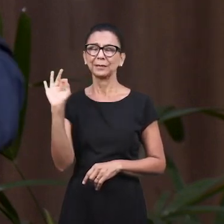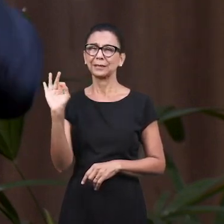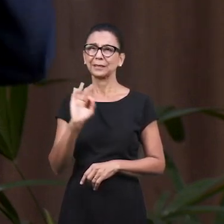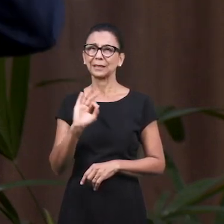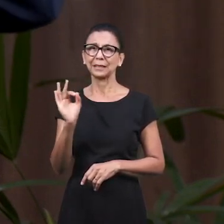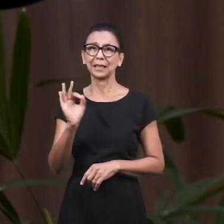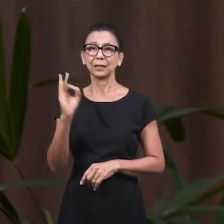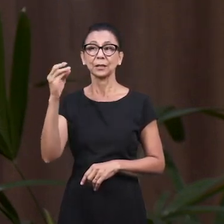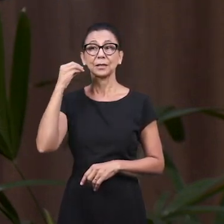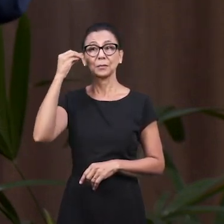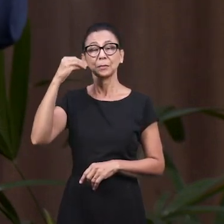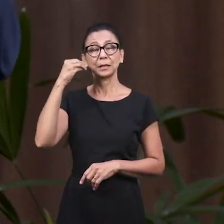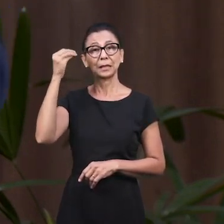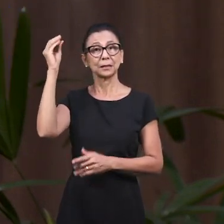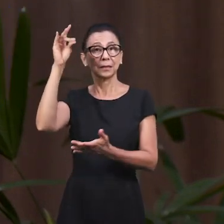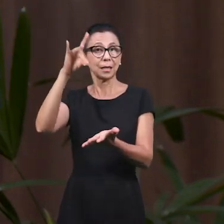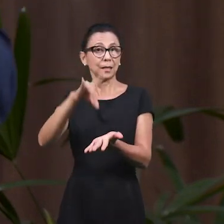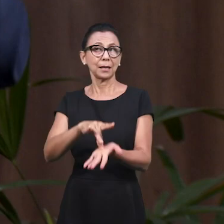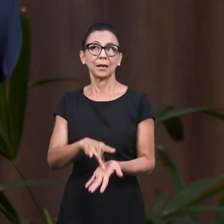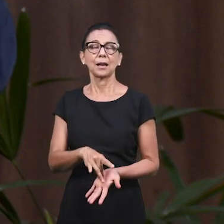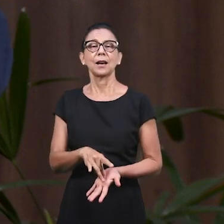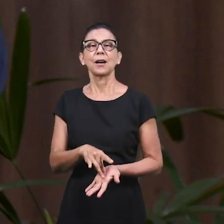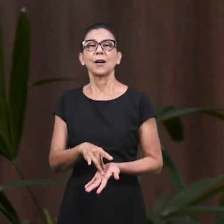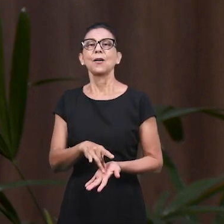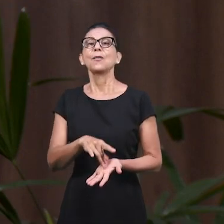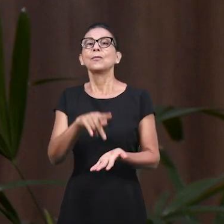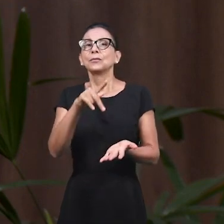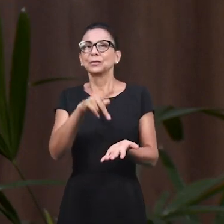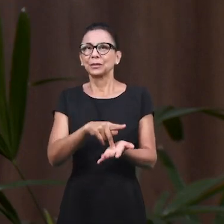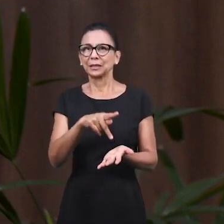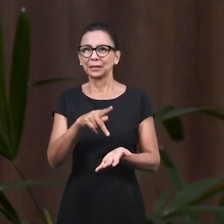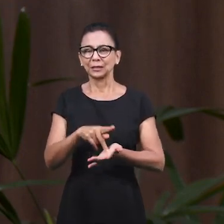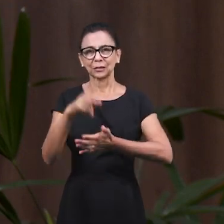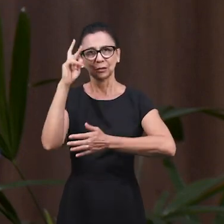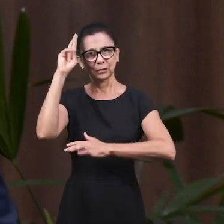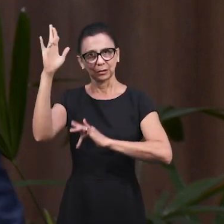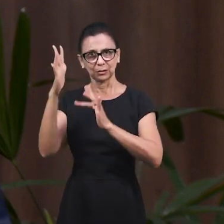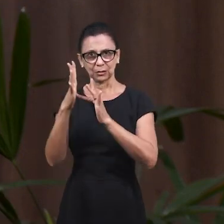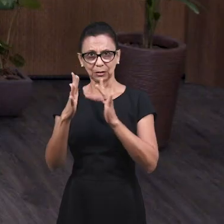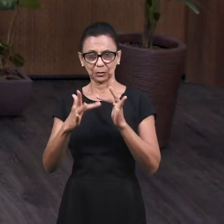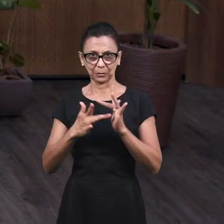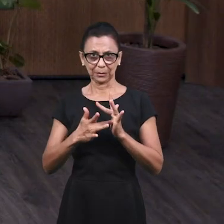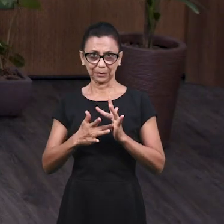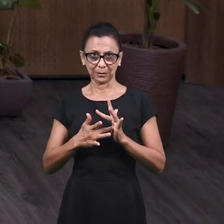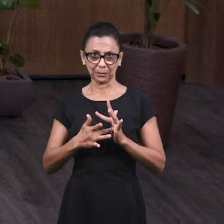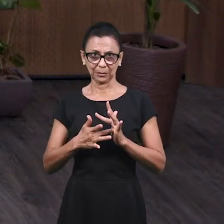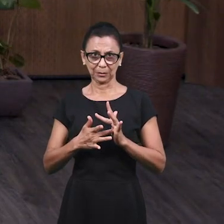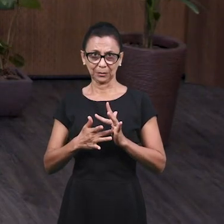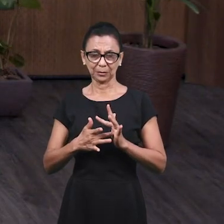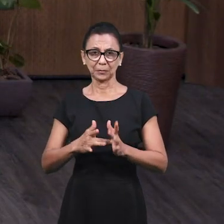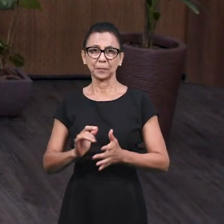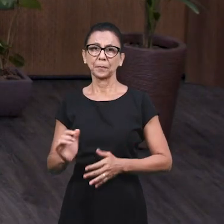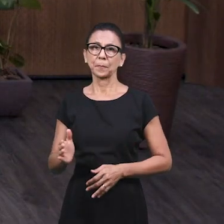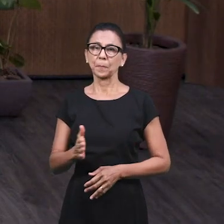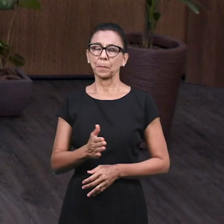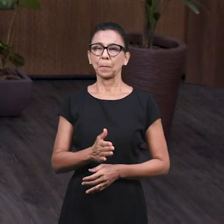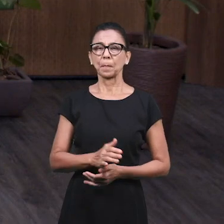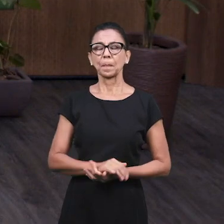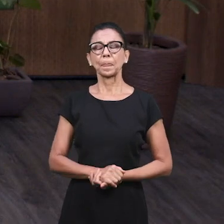une expérience réelle, véritable avec le Seigneur Jésus. Tel comme